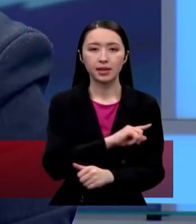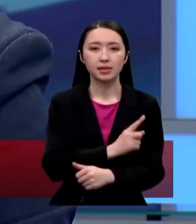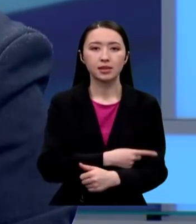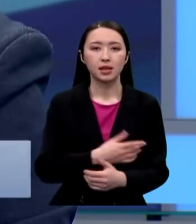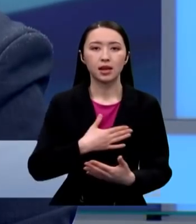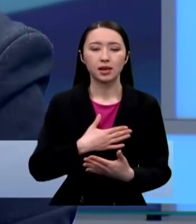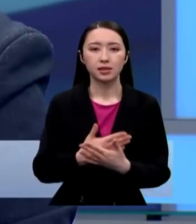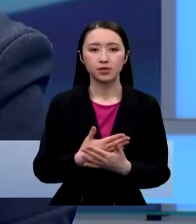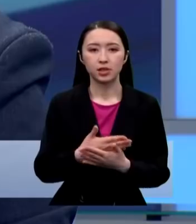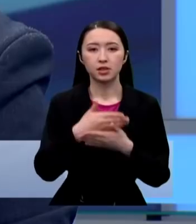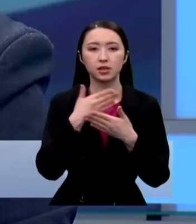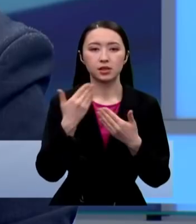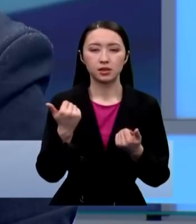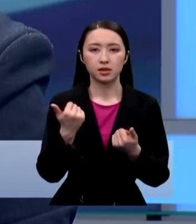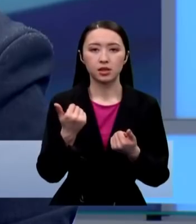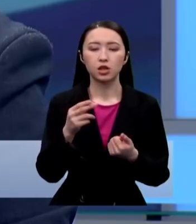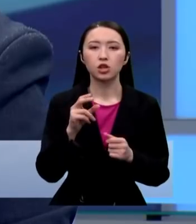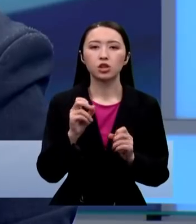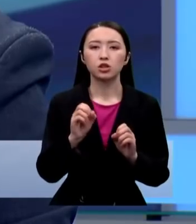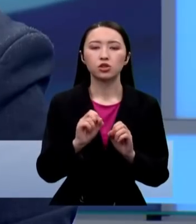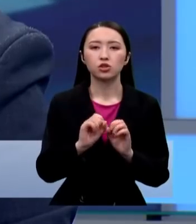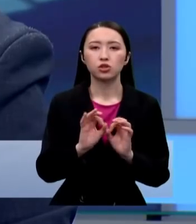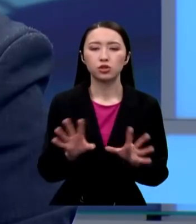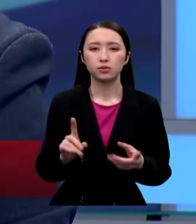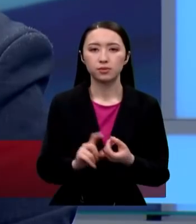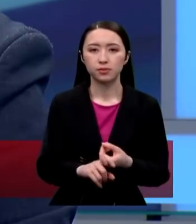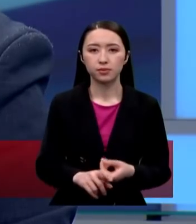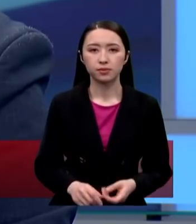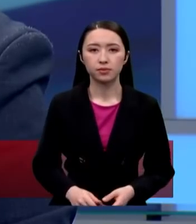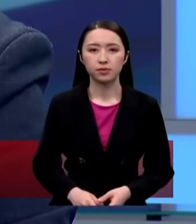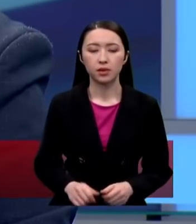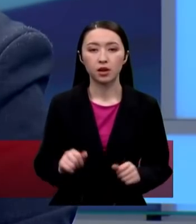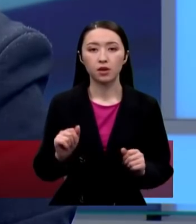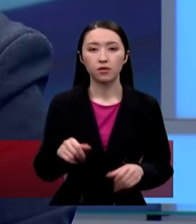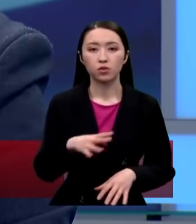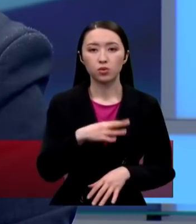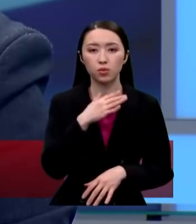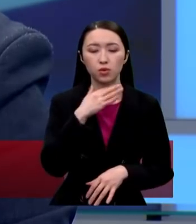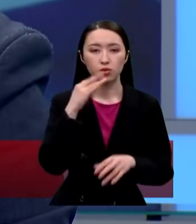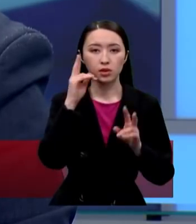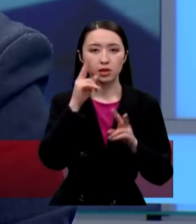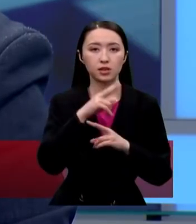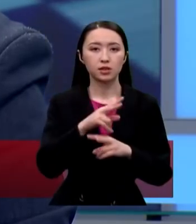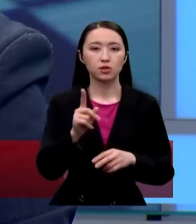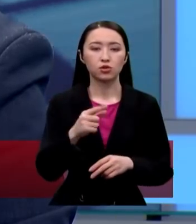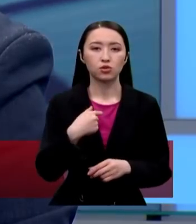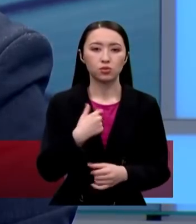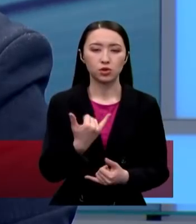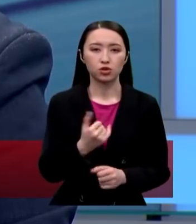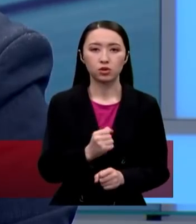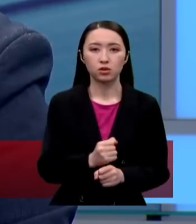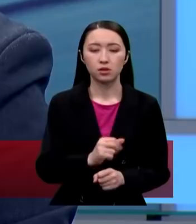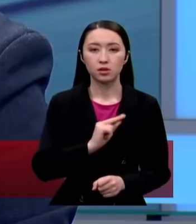активности нет. Ну, с чем вы это связываете? Ну, возможно, многие не знают, что мы проводим такую работу, хотя